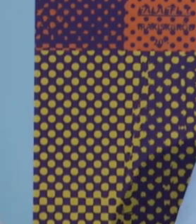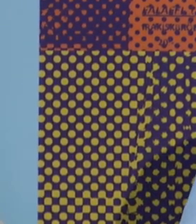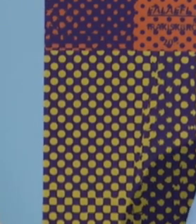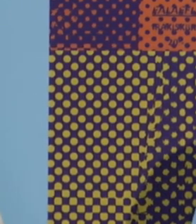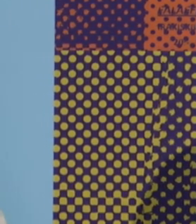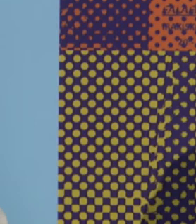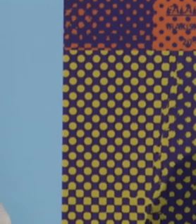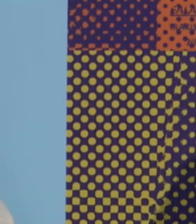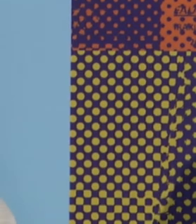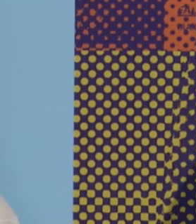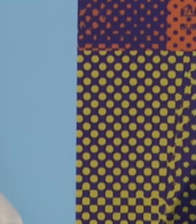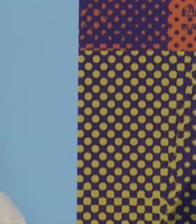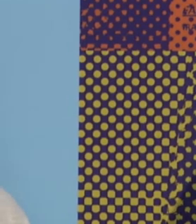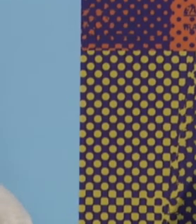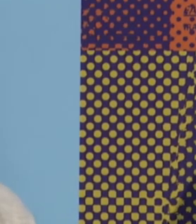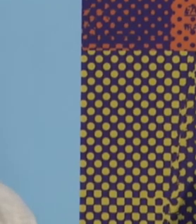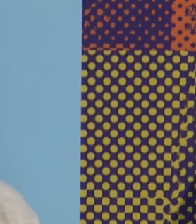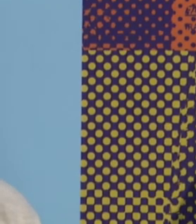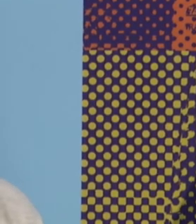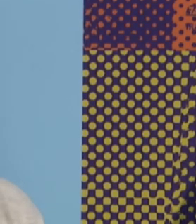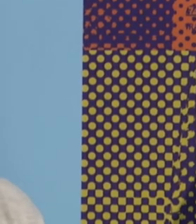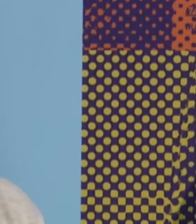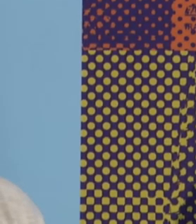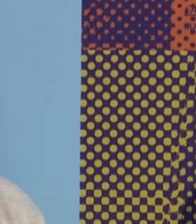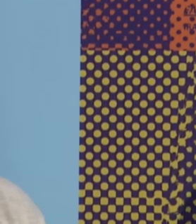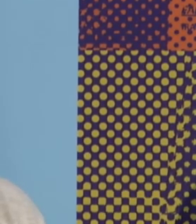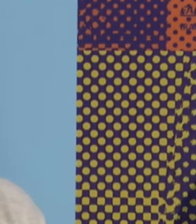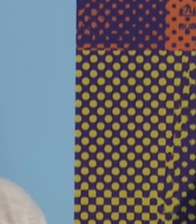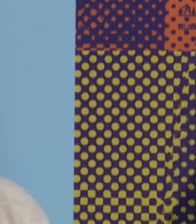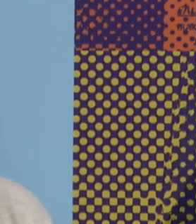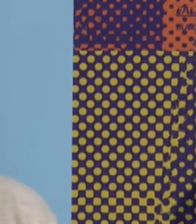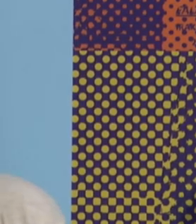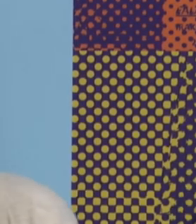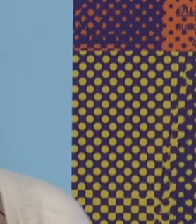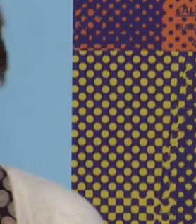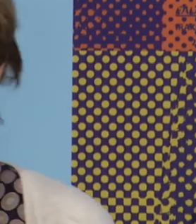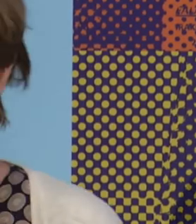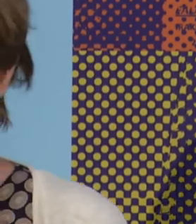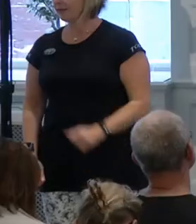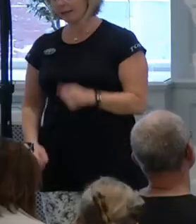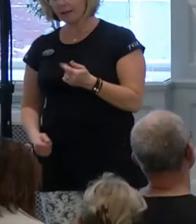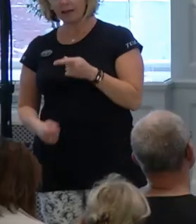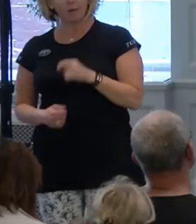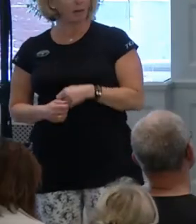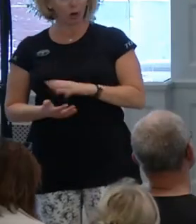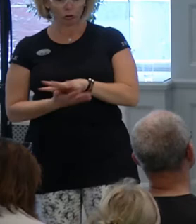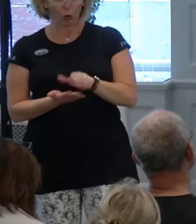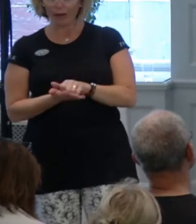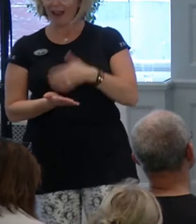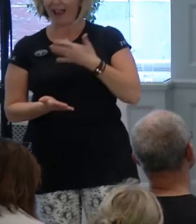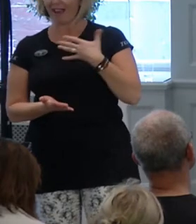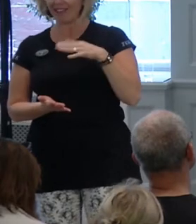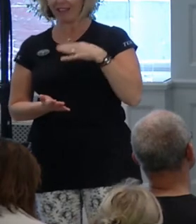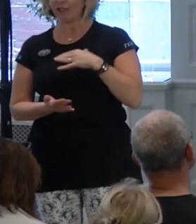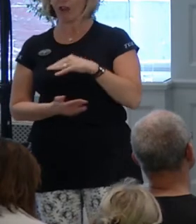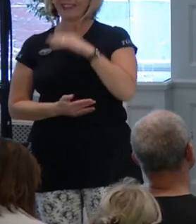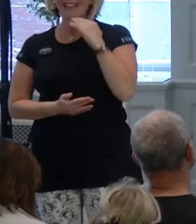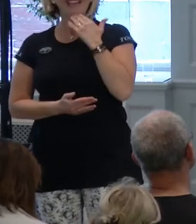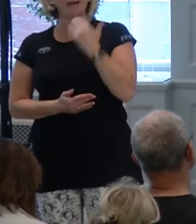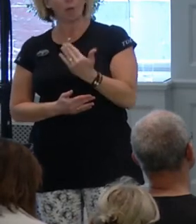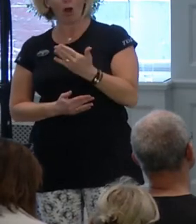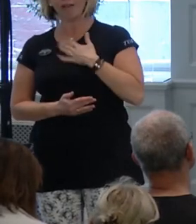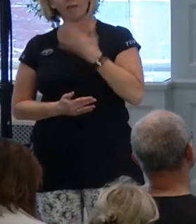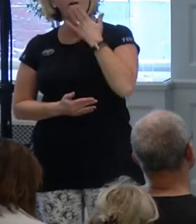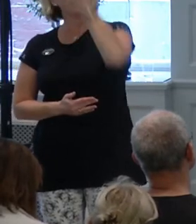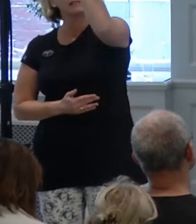det, we are good enough. Det är det. Och det är väl viktigt att ha med oss. Men Skåne, vi vill ju inte vara good enough, vi vill ju vara bäst. Ja,